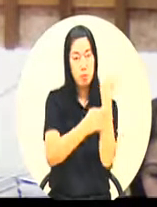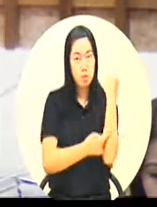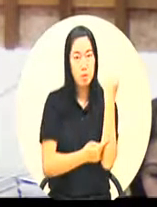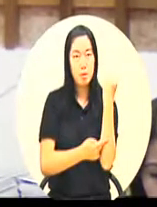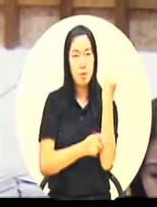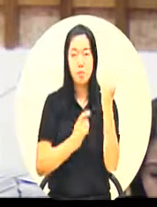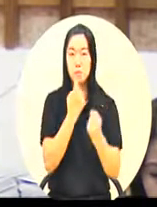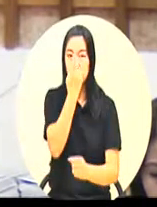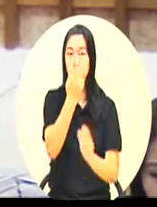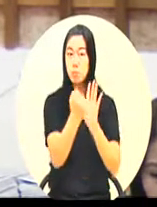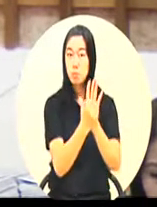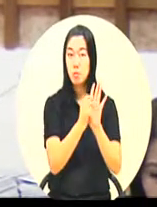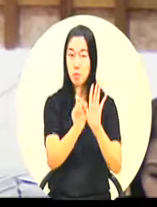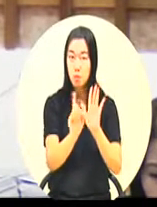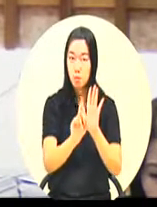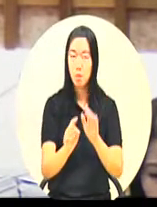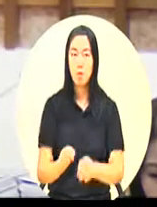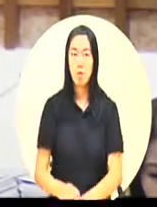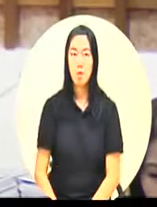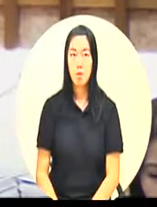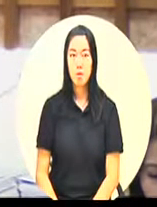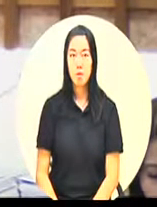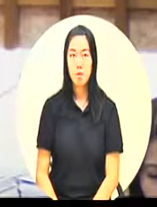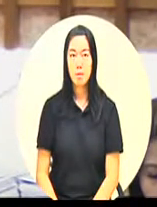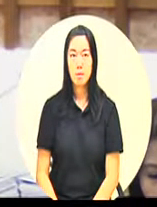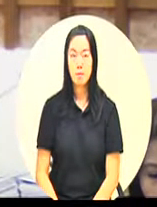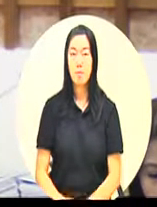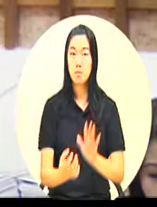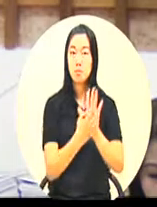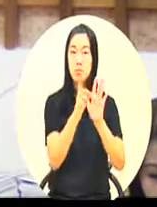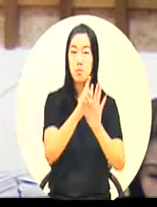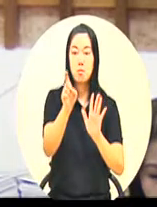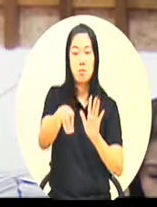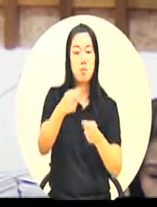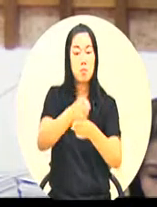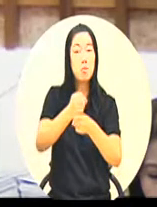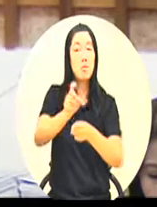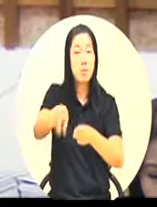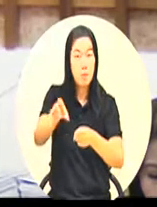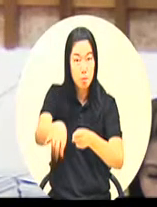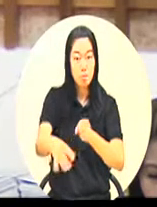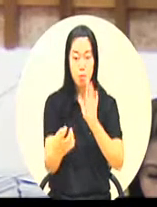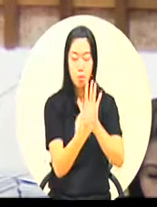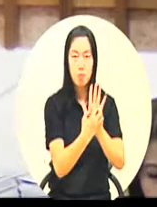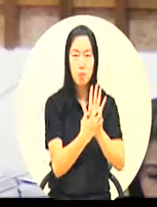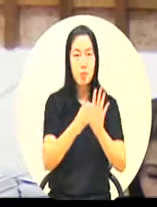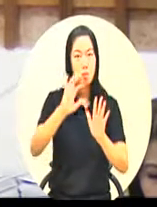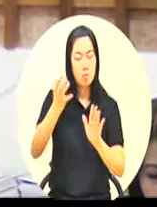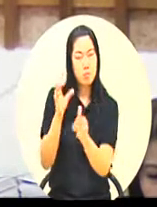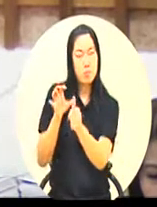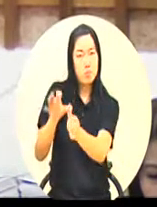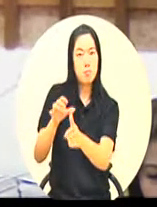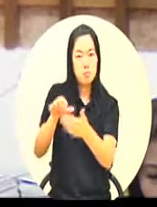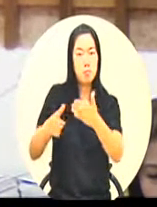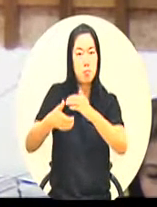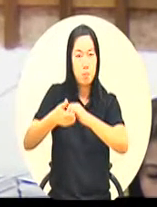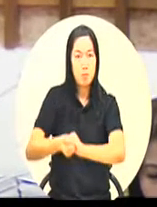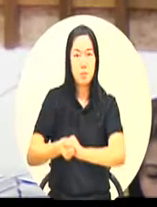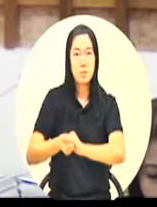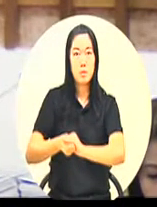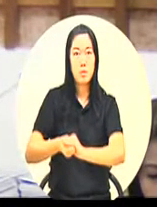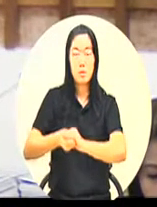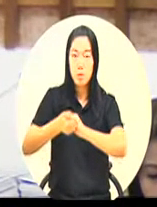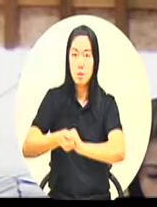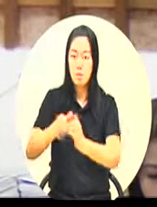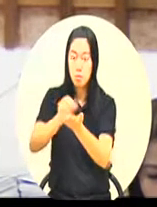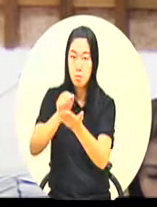只有定到要出要标示产地，它没有规硬性规定一定要编到县。